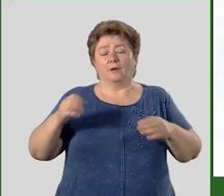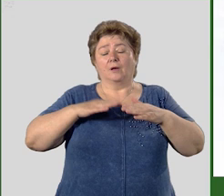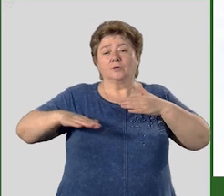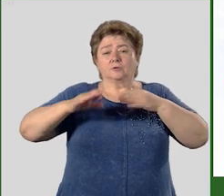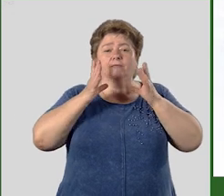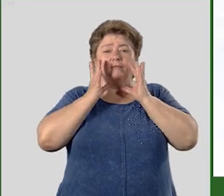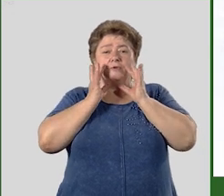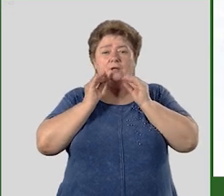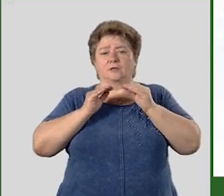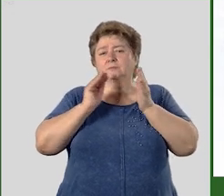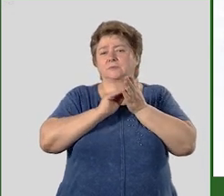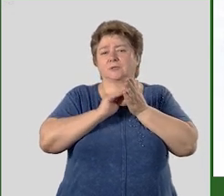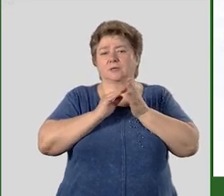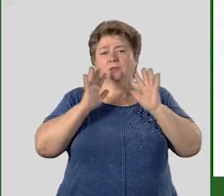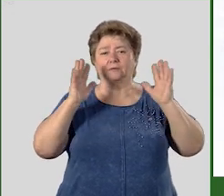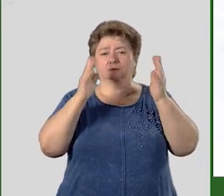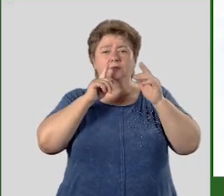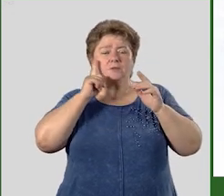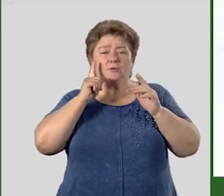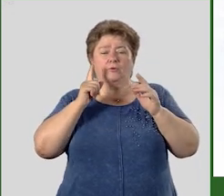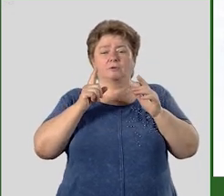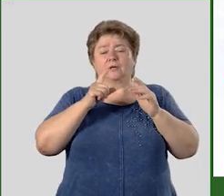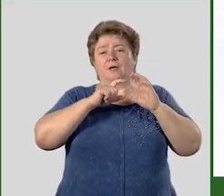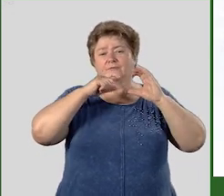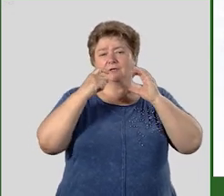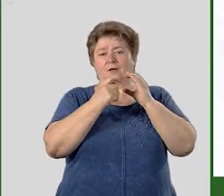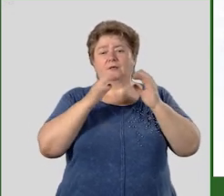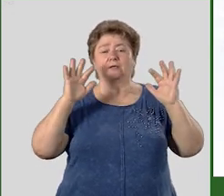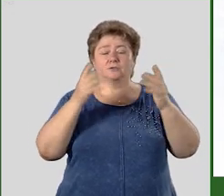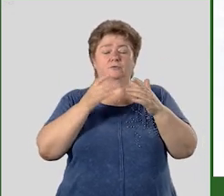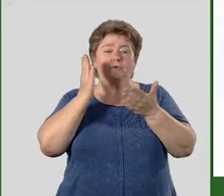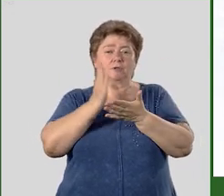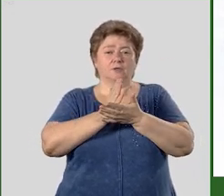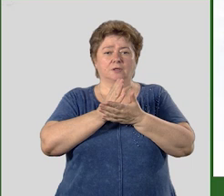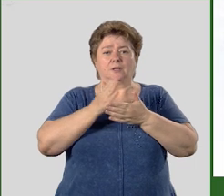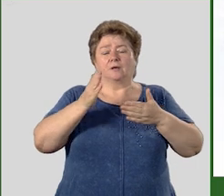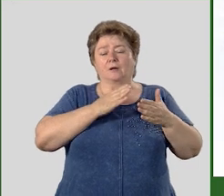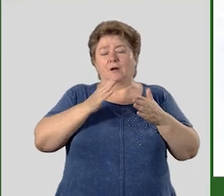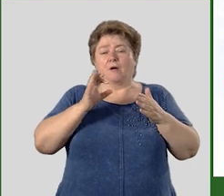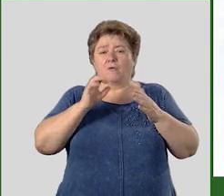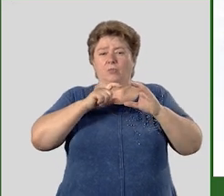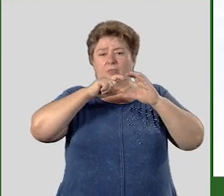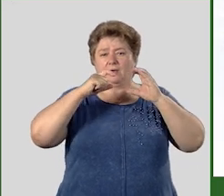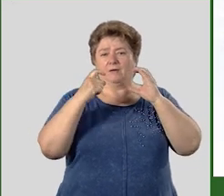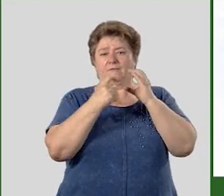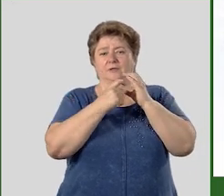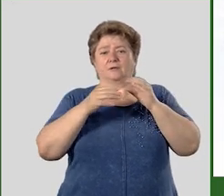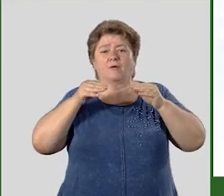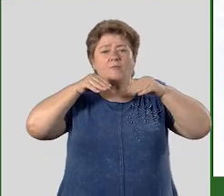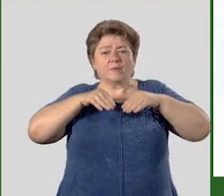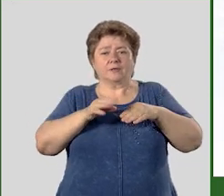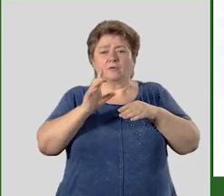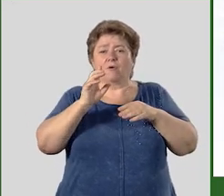Зона влажных, вечно зеленых экваториальных лесов расположилась по обе стороны от экватора, во